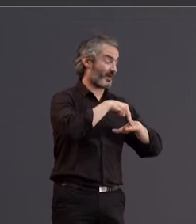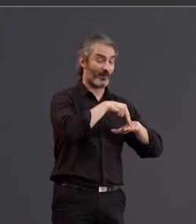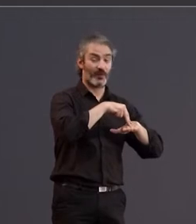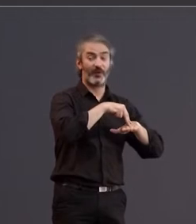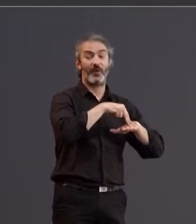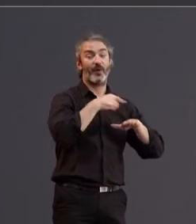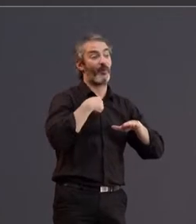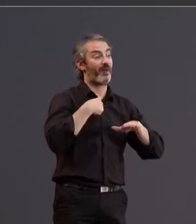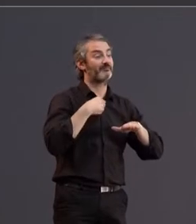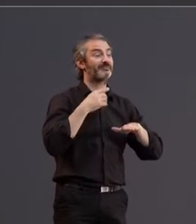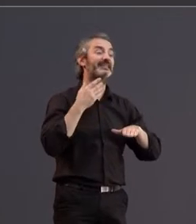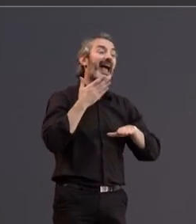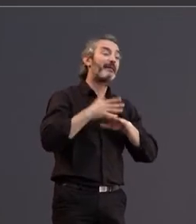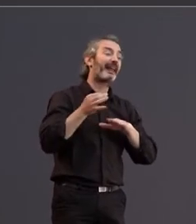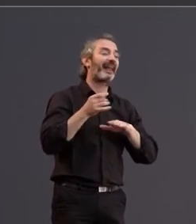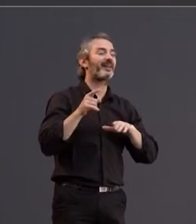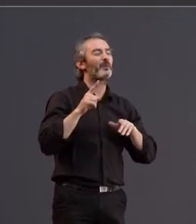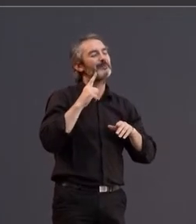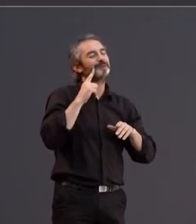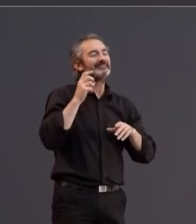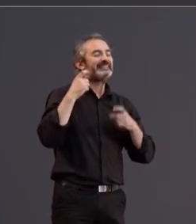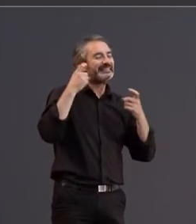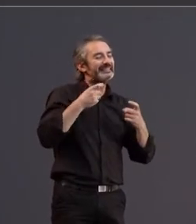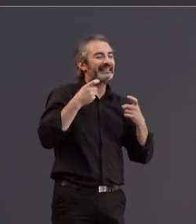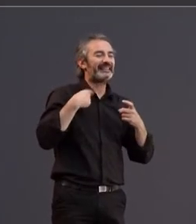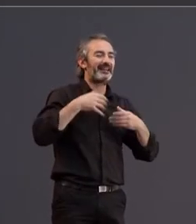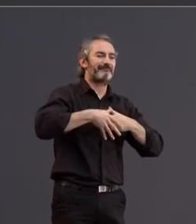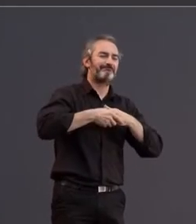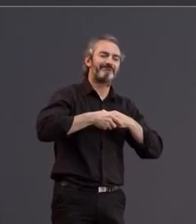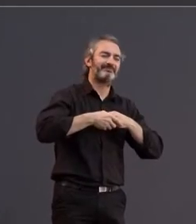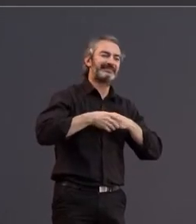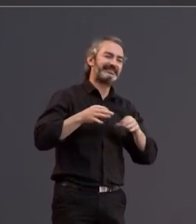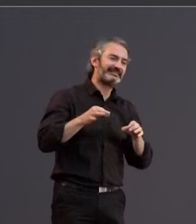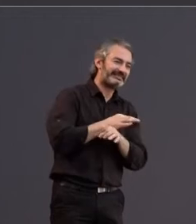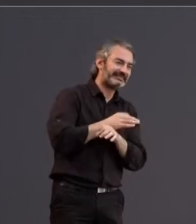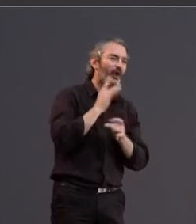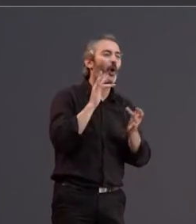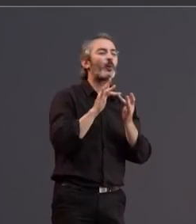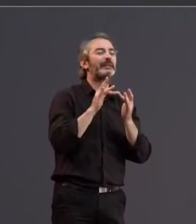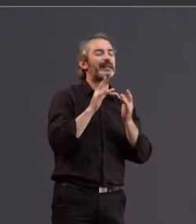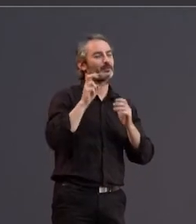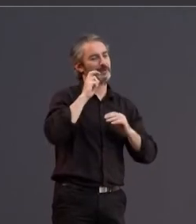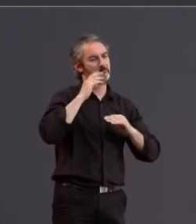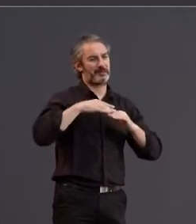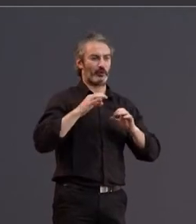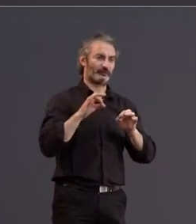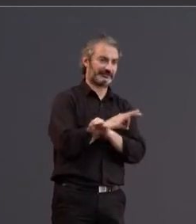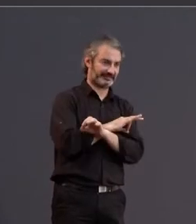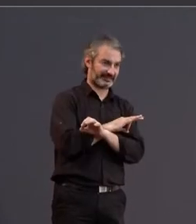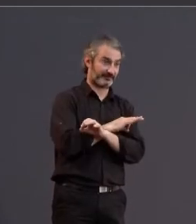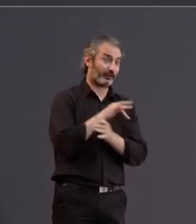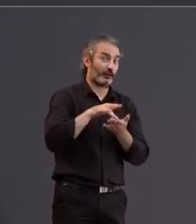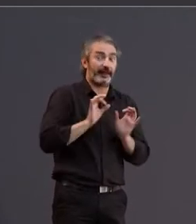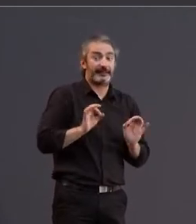les autoritats, s'ha d'evitar doncs, al màxim l'encaixament de mans i qualsevol altre contacte físic. Aquest any toca